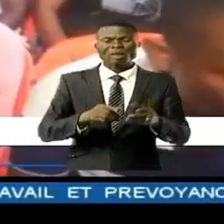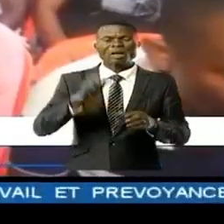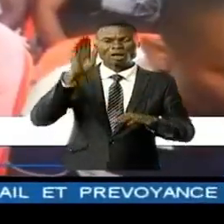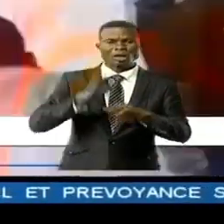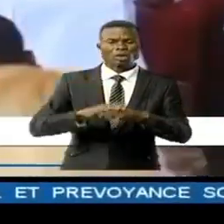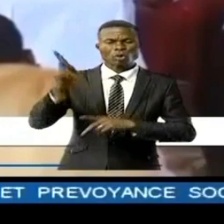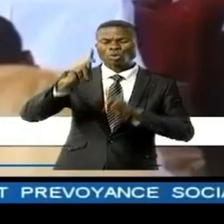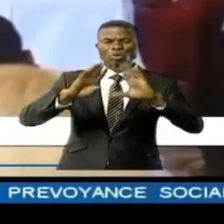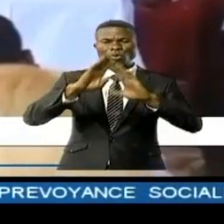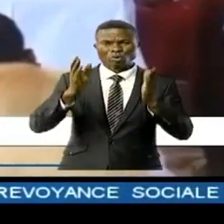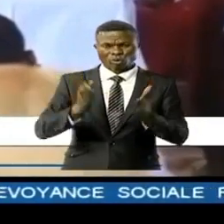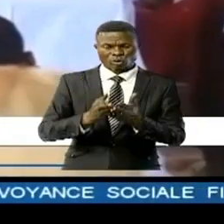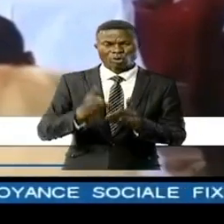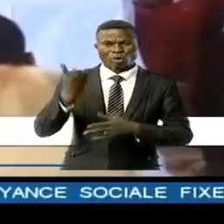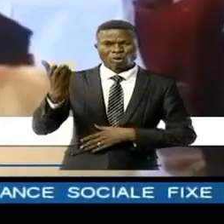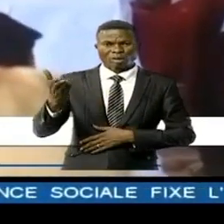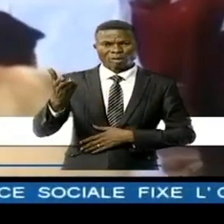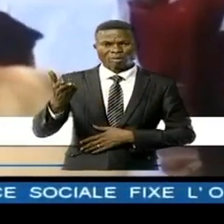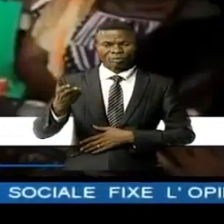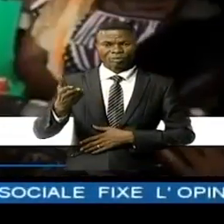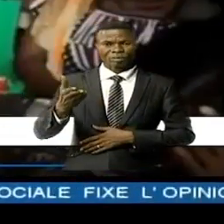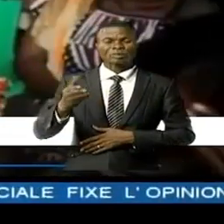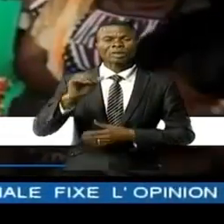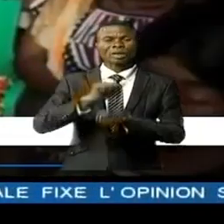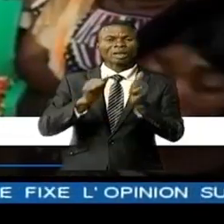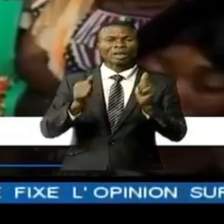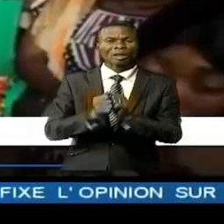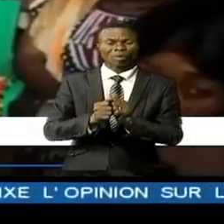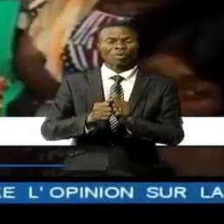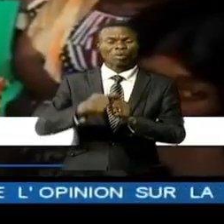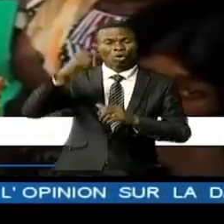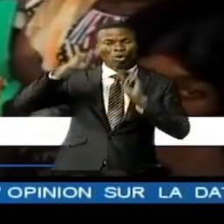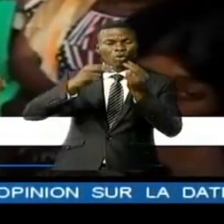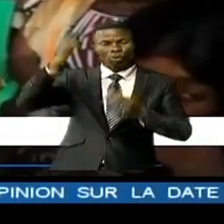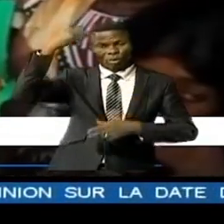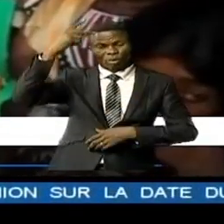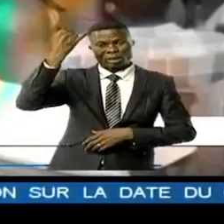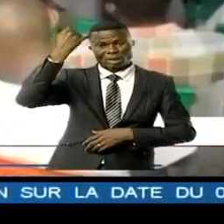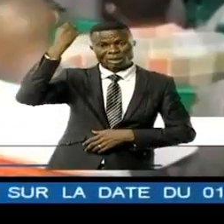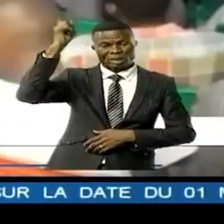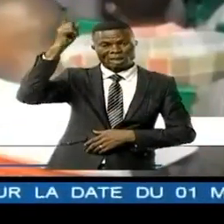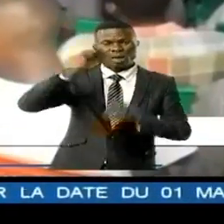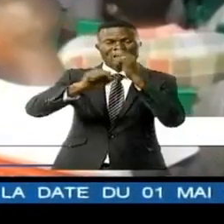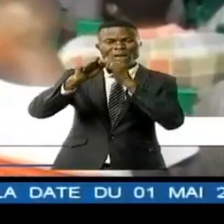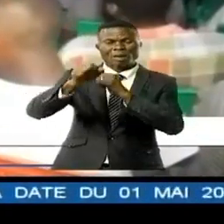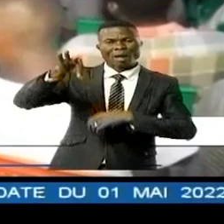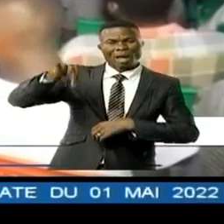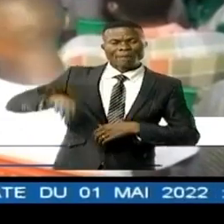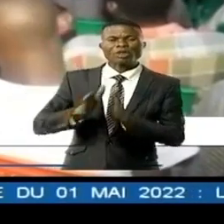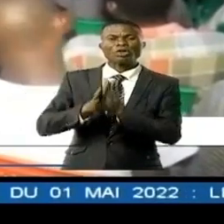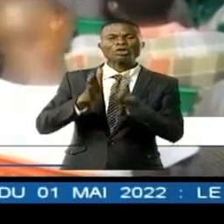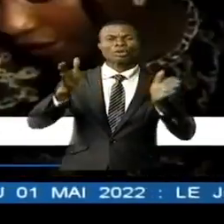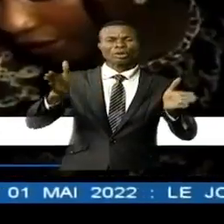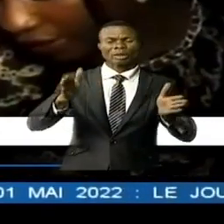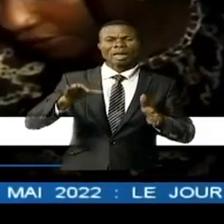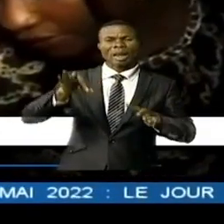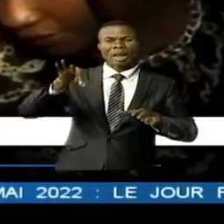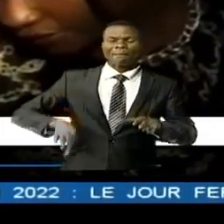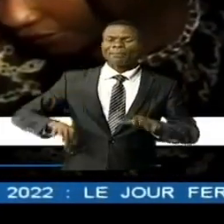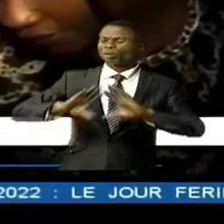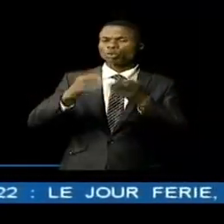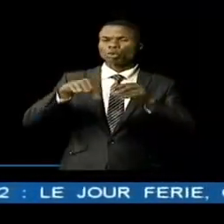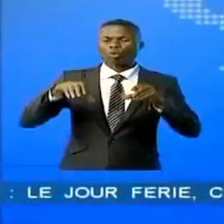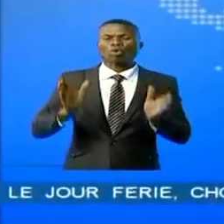la population décès coin aurait gardé ses récents parti politique qui vise la promotion de l'intérêt général pour les biens de tous les